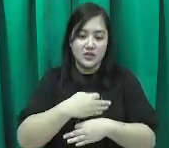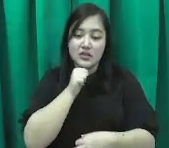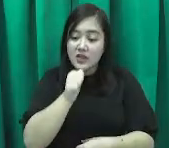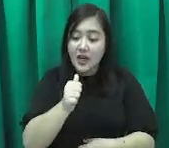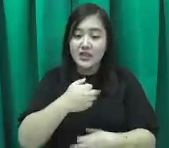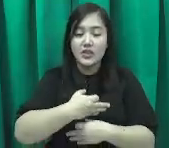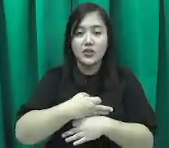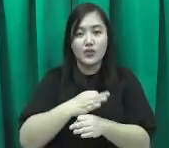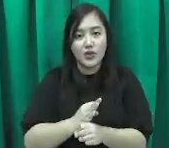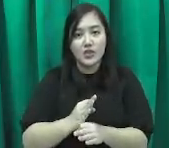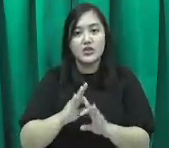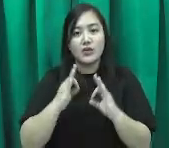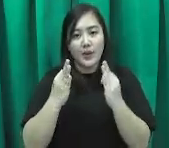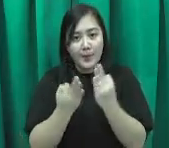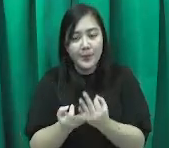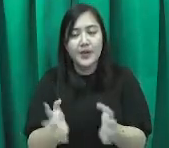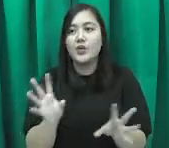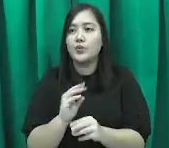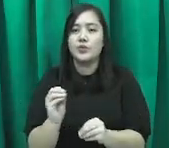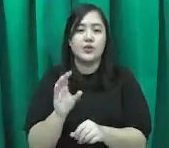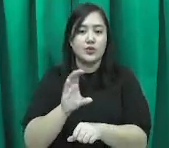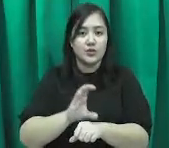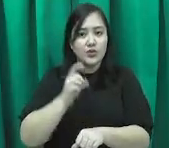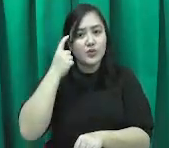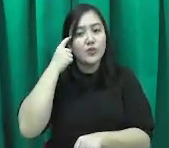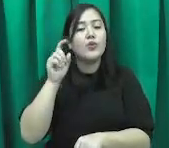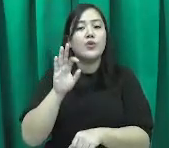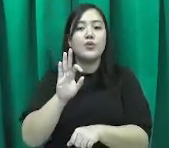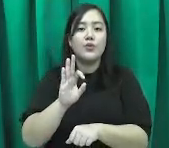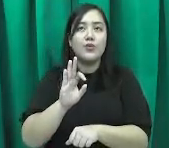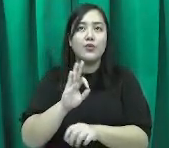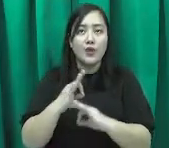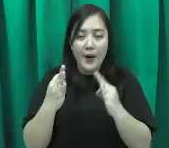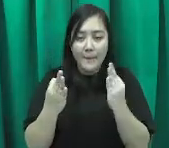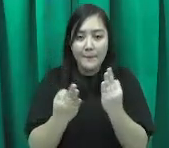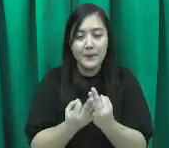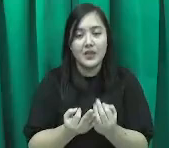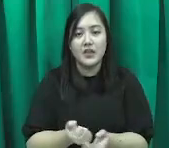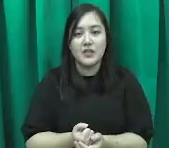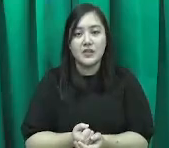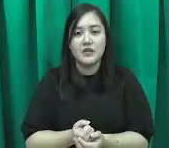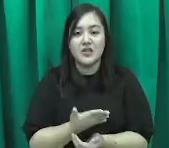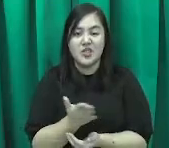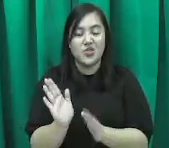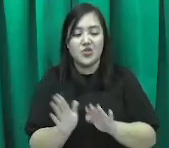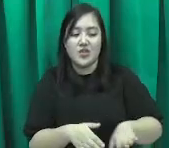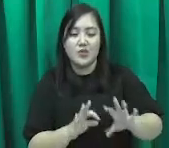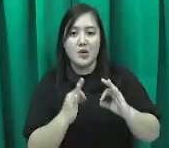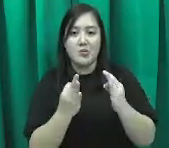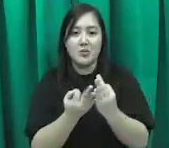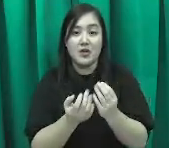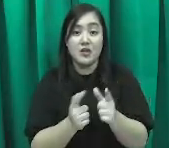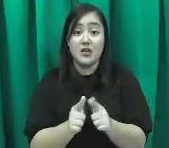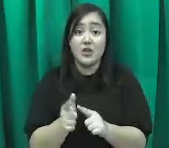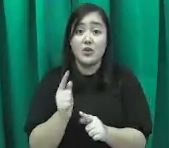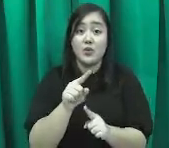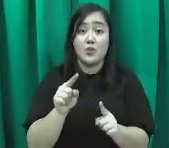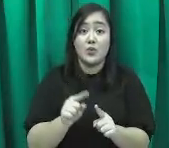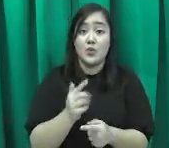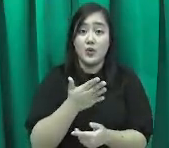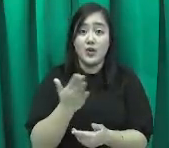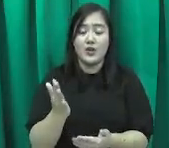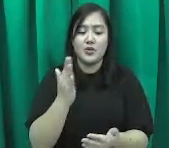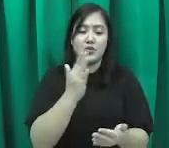kang simbahan na pinagdalahan ng pamilya mo, yeah. iniwanan mo yung pamilya mo, pagbalik mo, broken family na yung problema. Wala kang